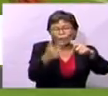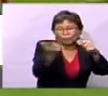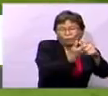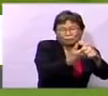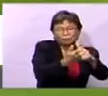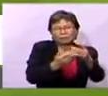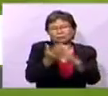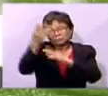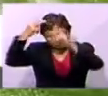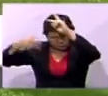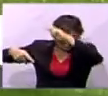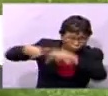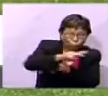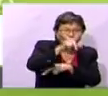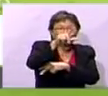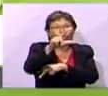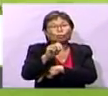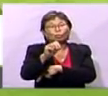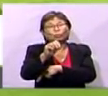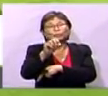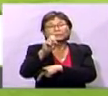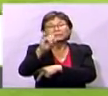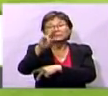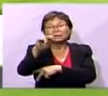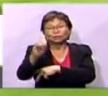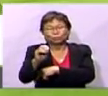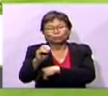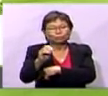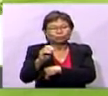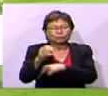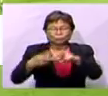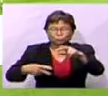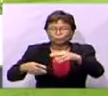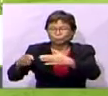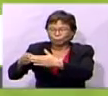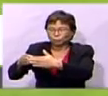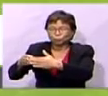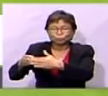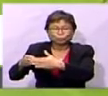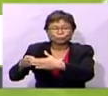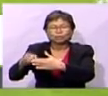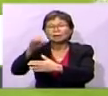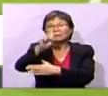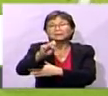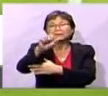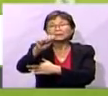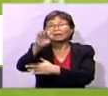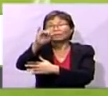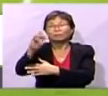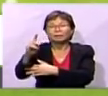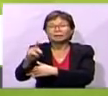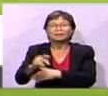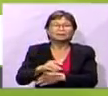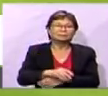pertama menerusi tandukan Luciano Figueroa hasil sepakan penjuru Safiq Rahim. JDT menjarakkan